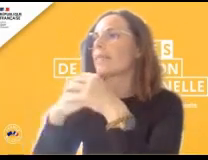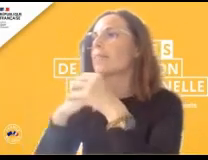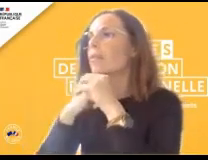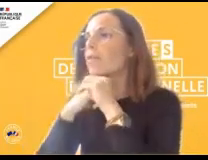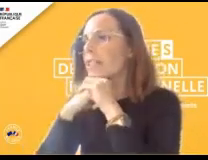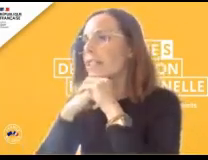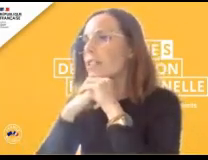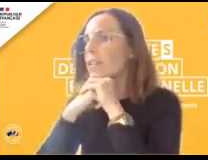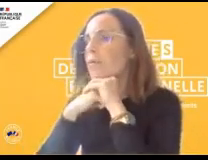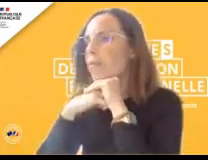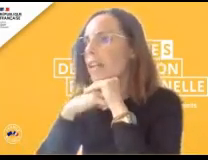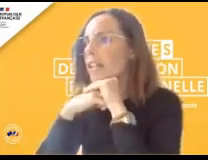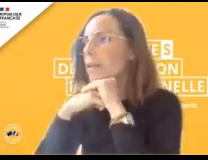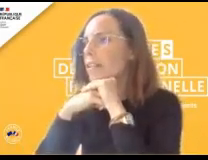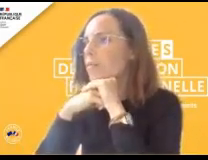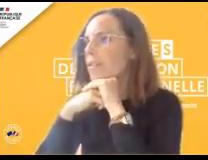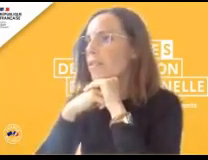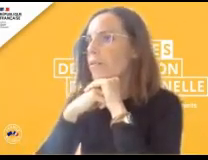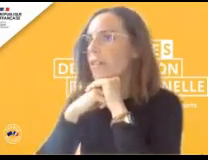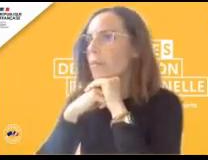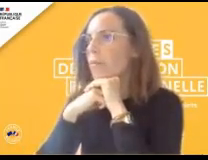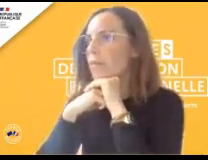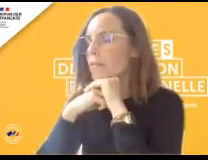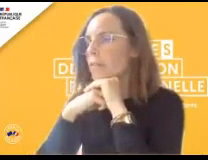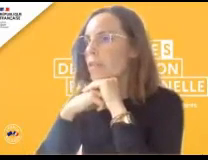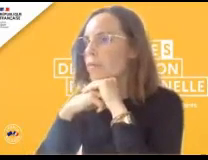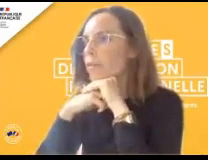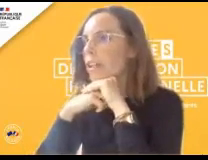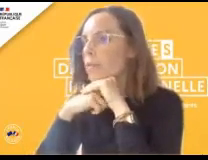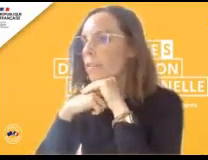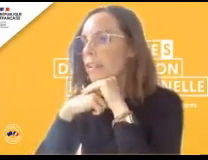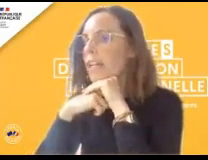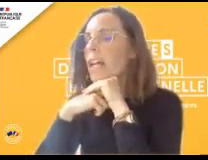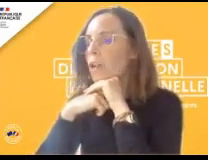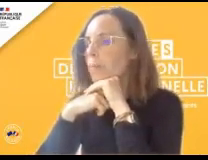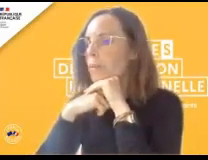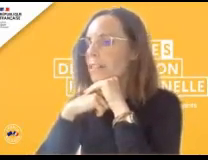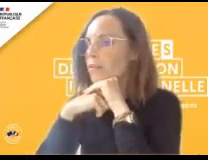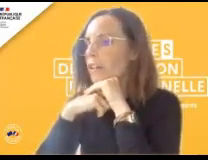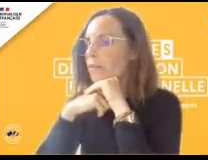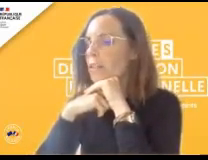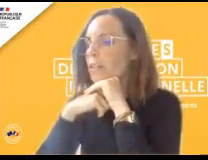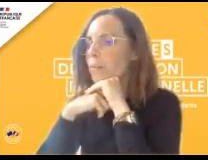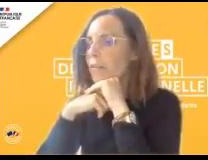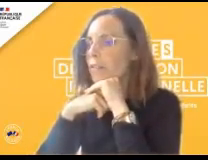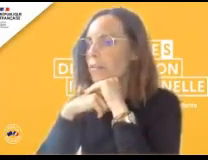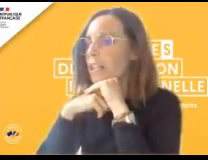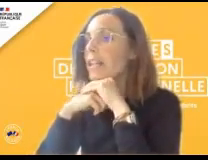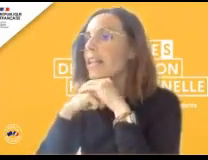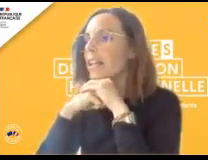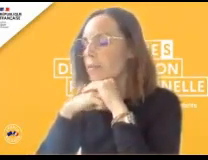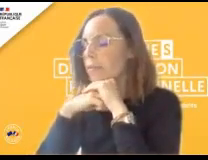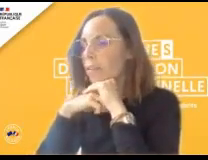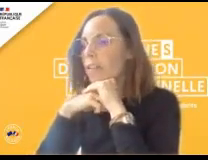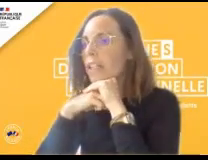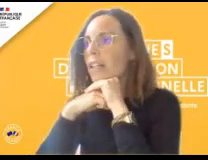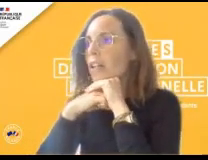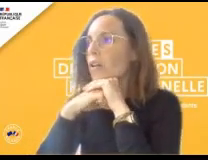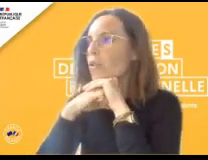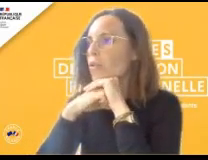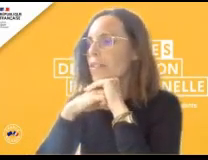du 5 septembre 2018 pour la liberté de choisir son avenir professionnel est venue rénover le paysage de la formation professionnelle et